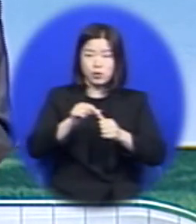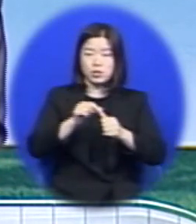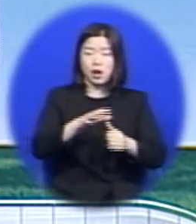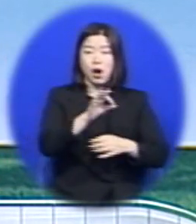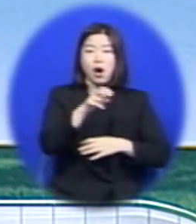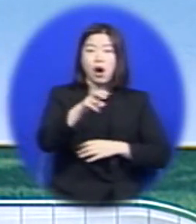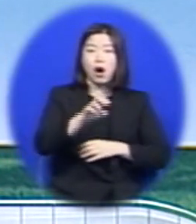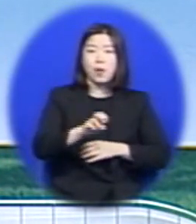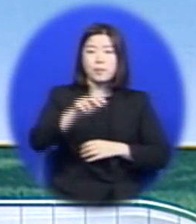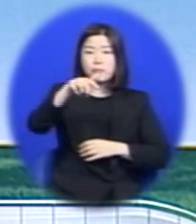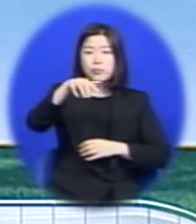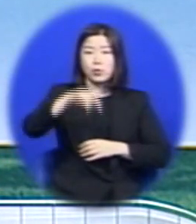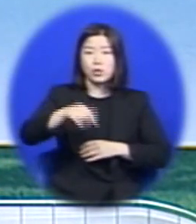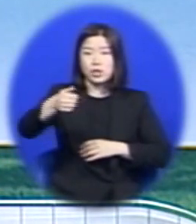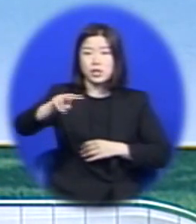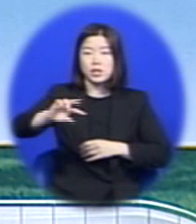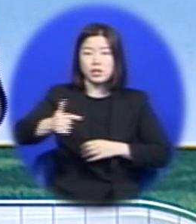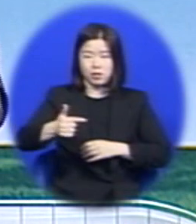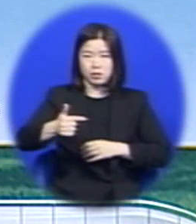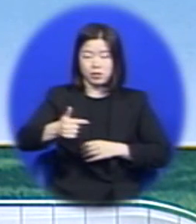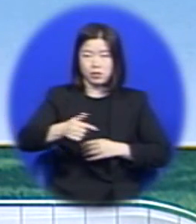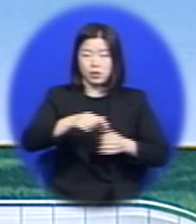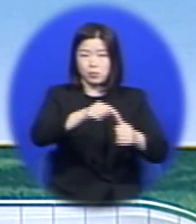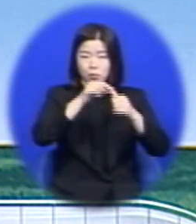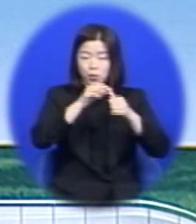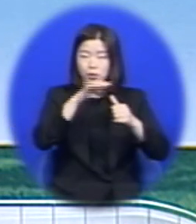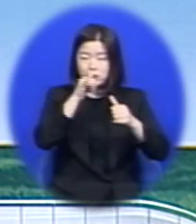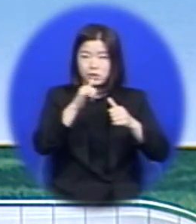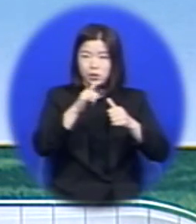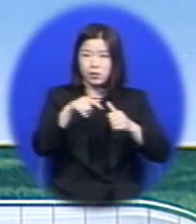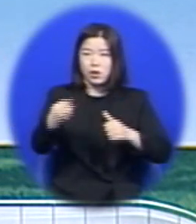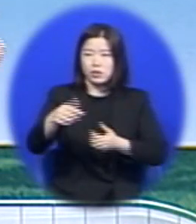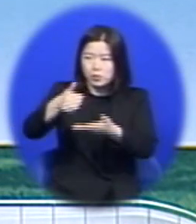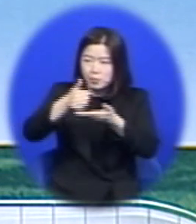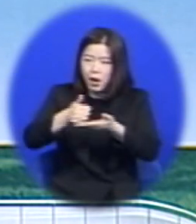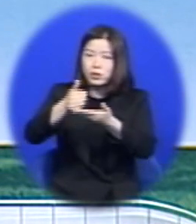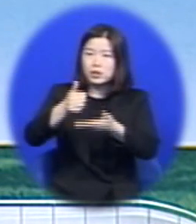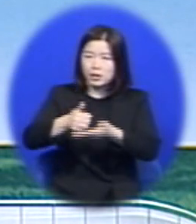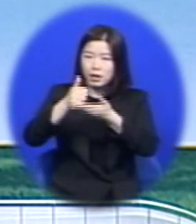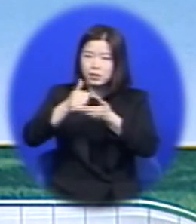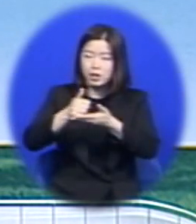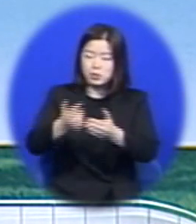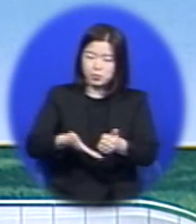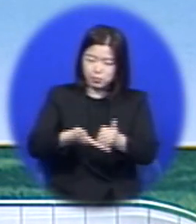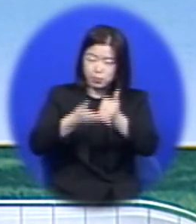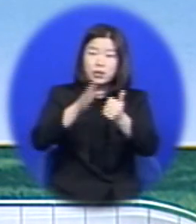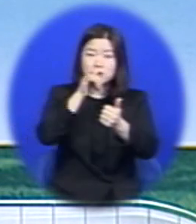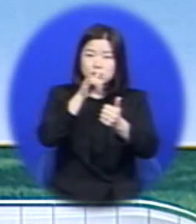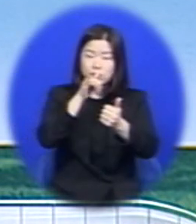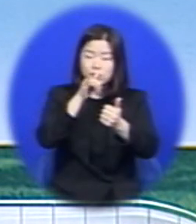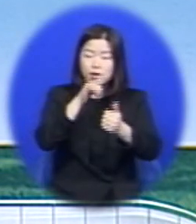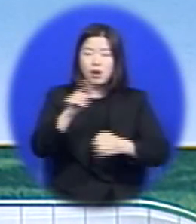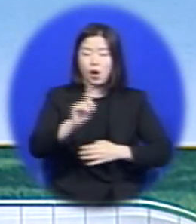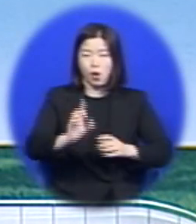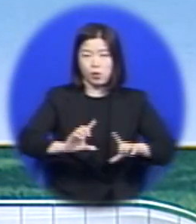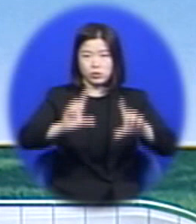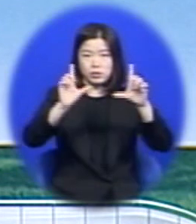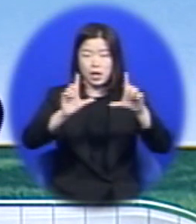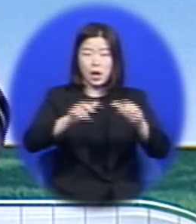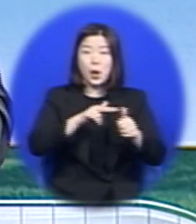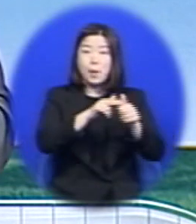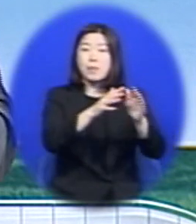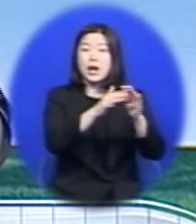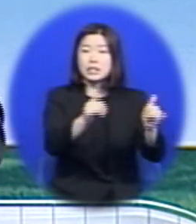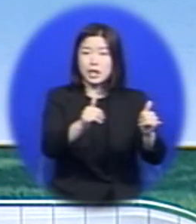그 마부가 나으리 나으리 하면서 이 이재영을 극진히 섬겼습니다. 어느 날 이